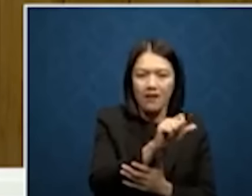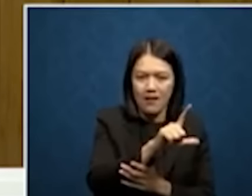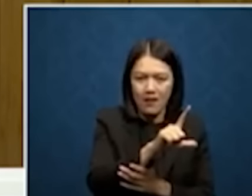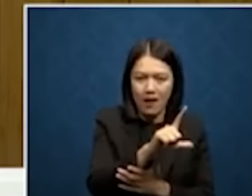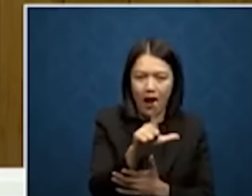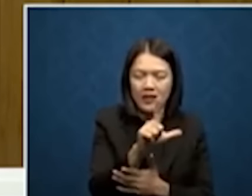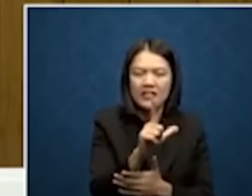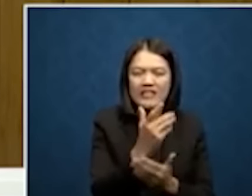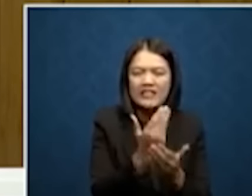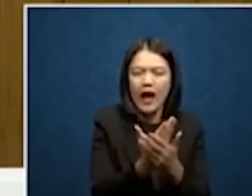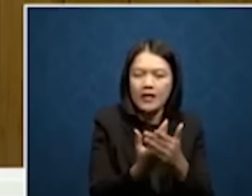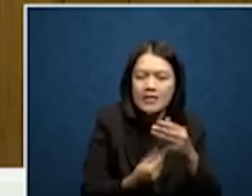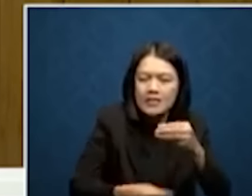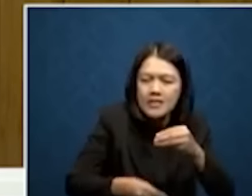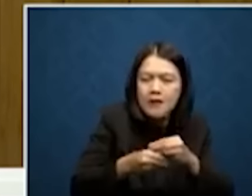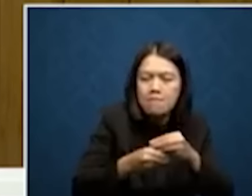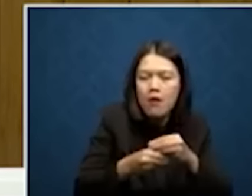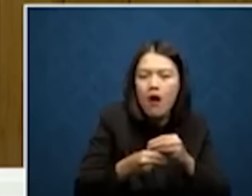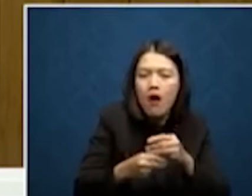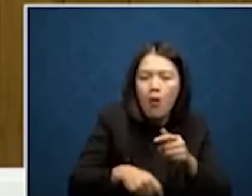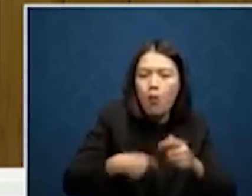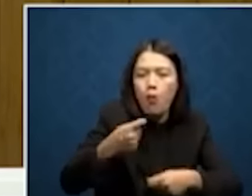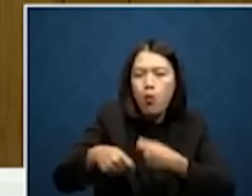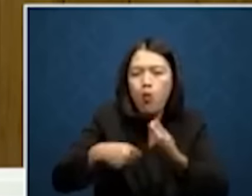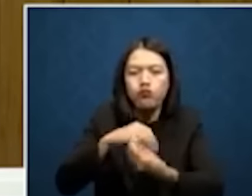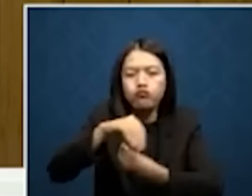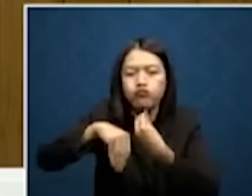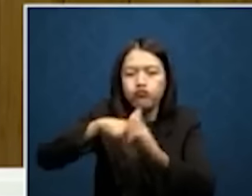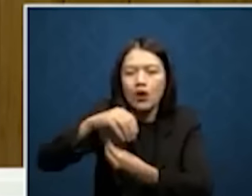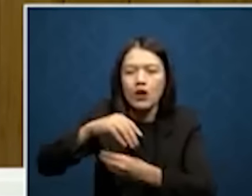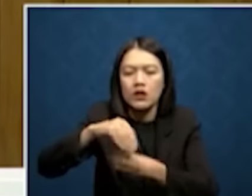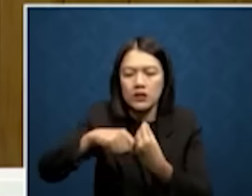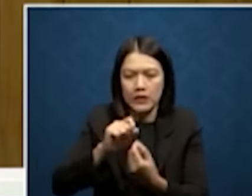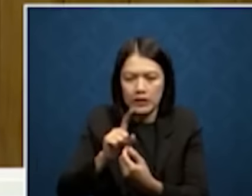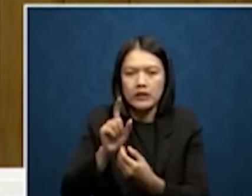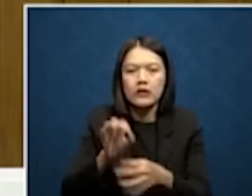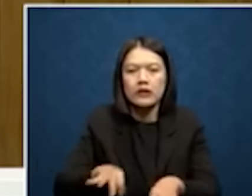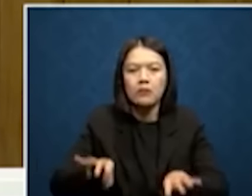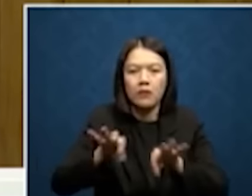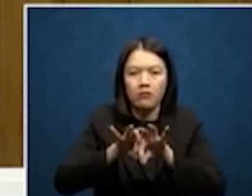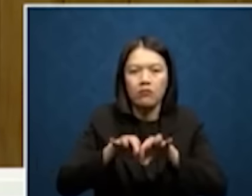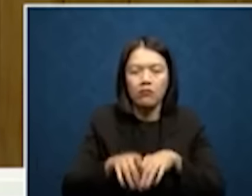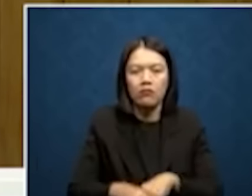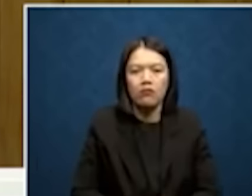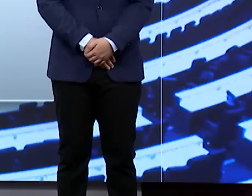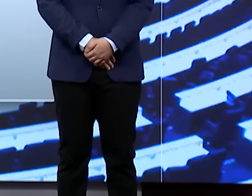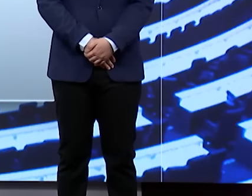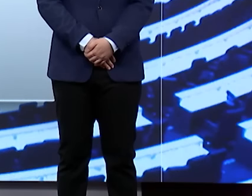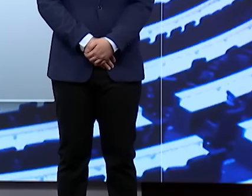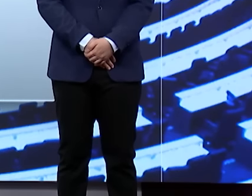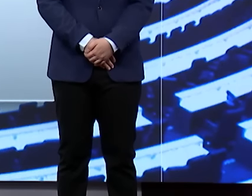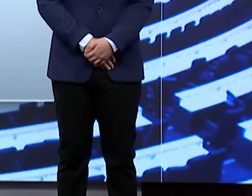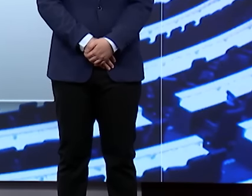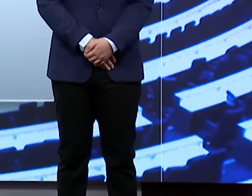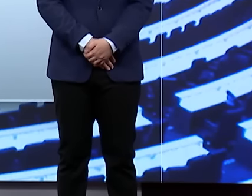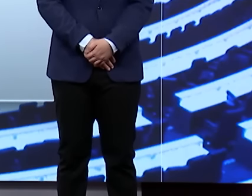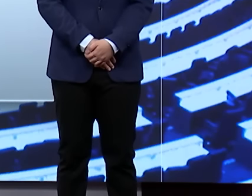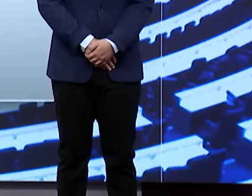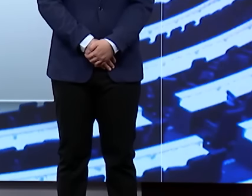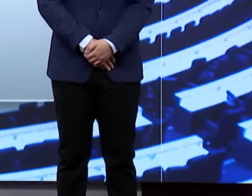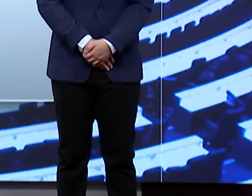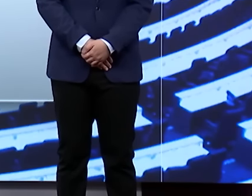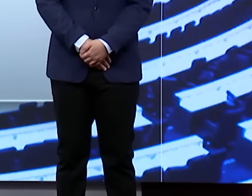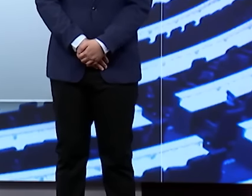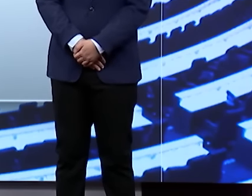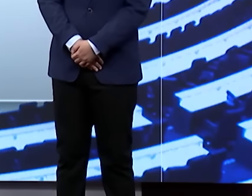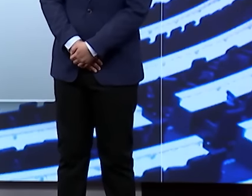เติมลงไปมันไม่หายไปไหนแต่มันจะกระตุ้นให้เกิดการหมุนเวียนในระบบเศรษฐกิจเอ่อมากกว่า 1รอบอ่ะชี้